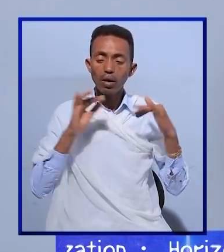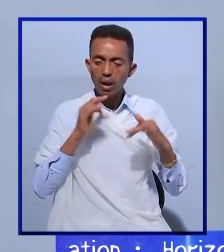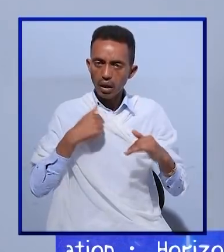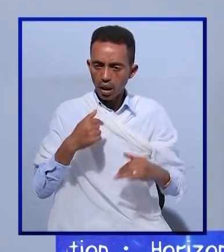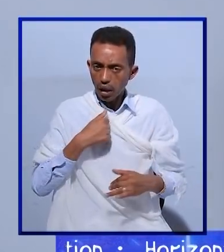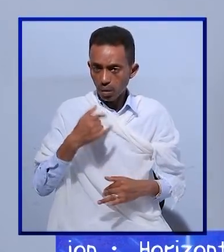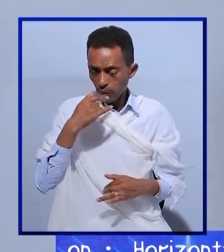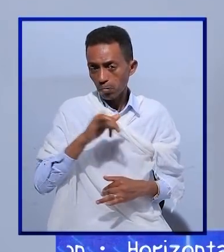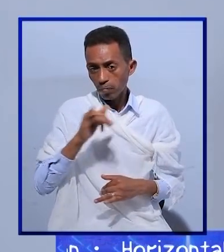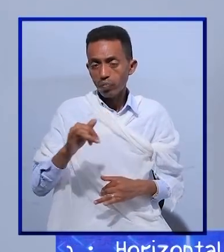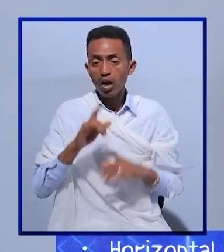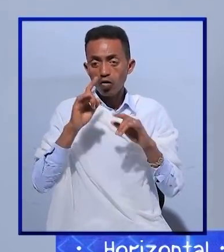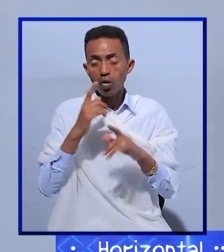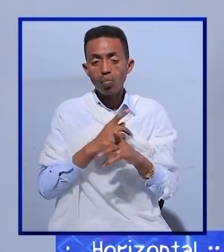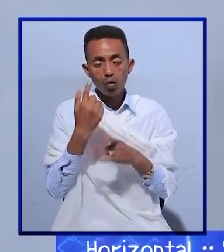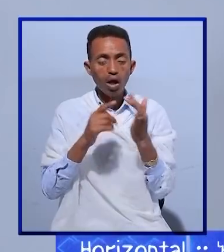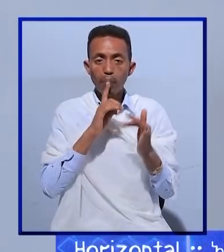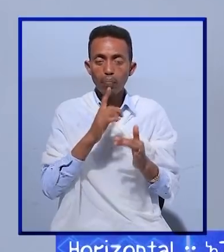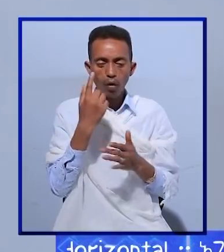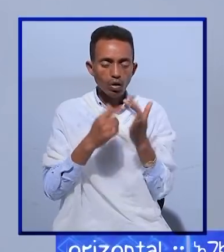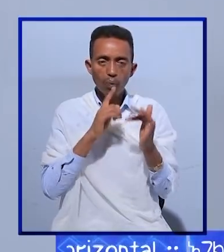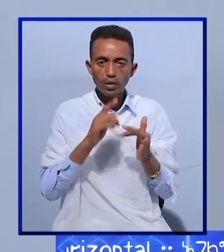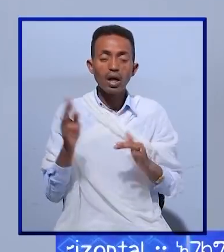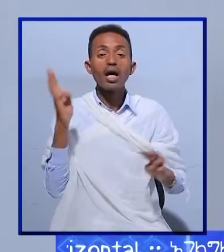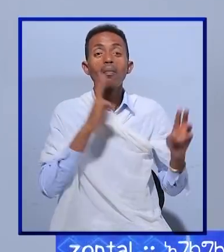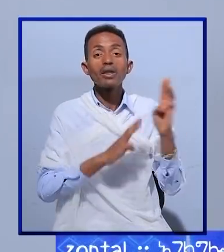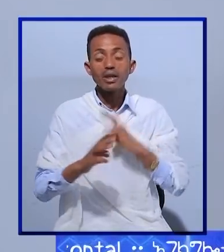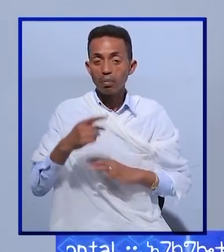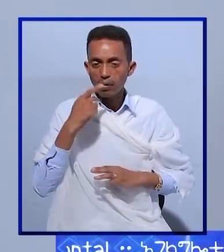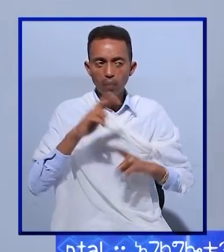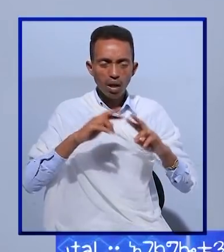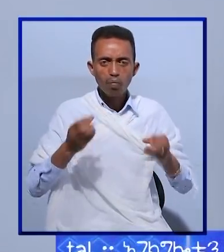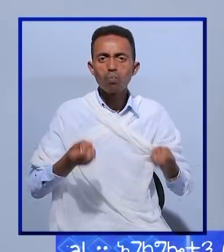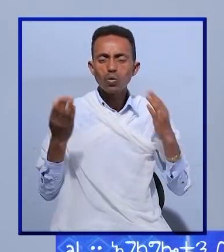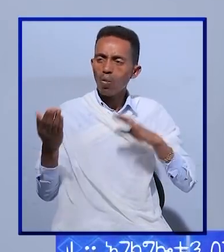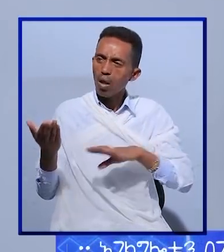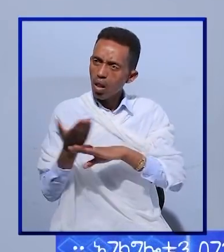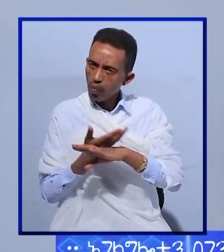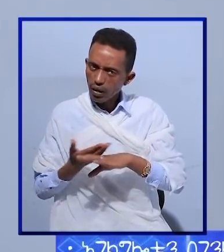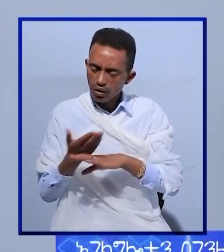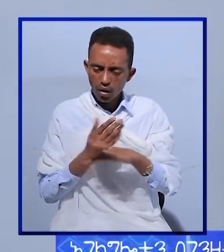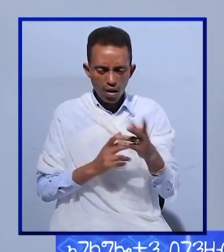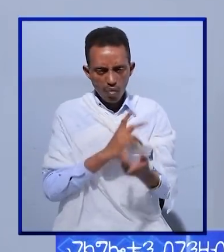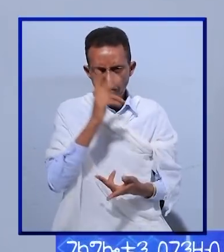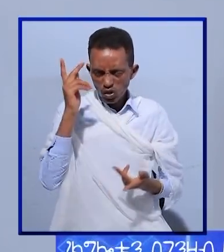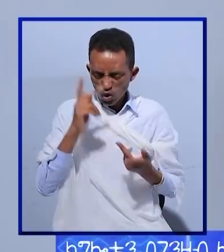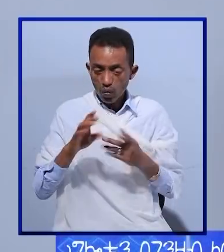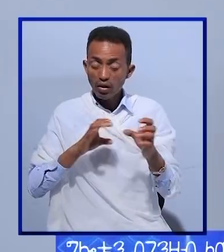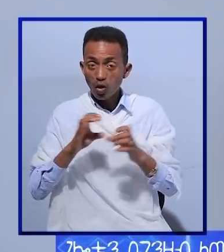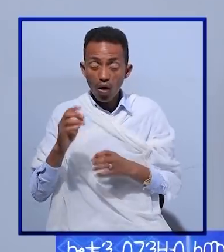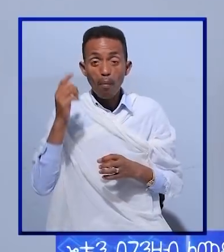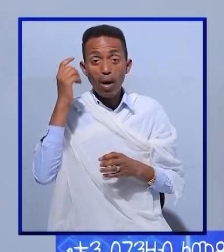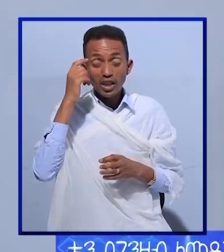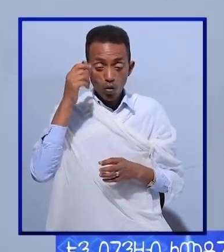ባክሽ እሺ በይኝ፣ ለፎቶ ፕሮግራሙ ብቻ ነው የማስቸግርሽ በማለት ብዙ ተማጸነችኝ። በፍጹም